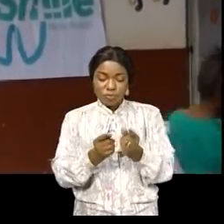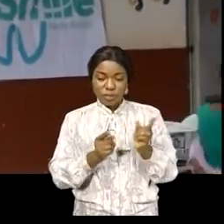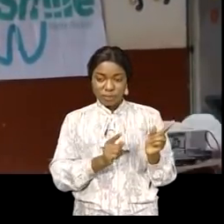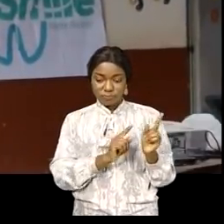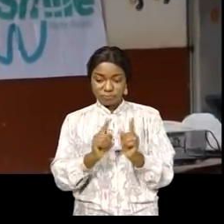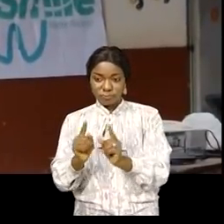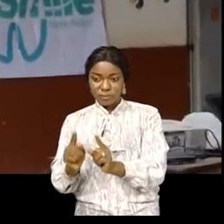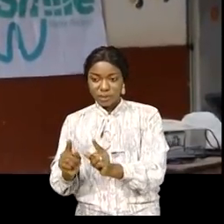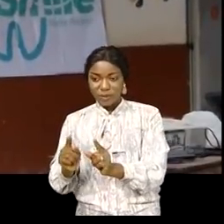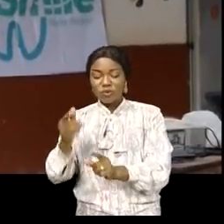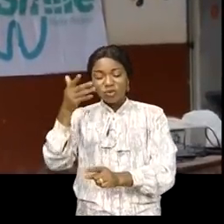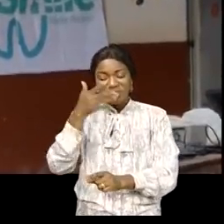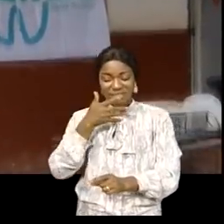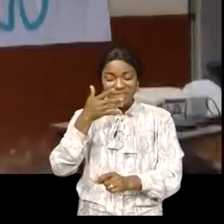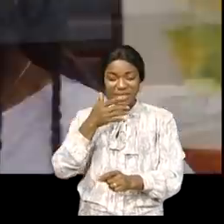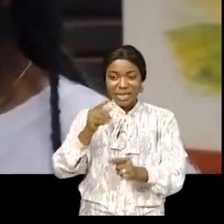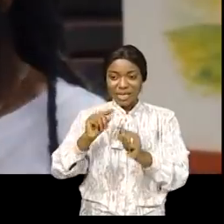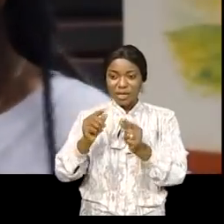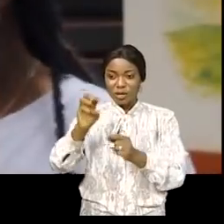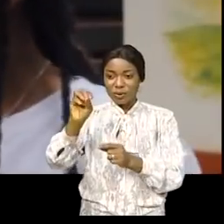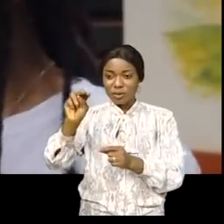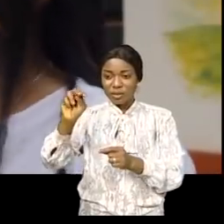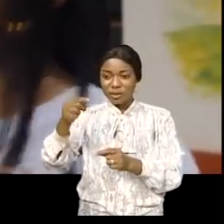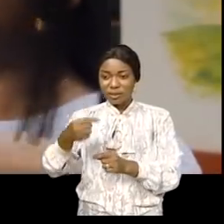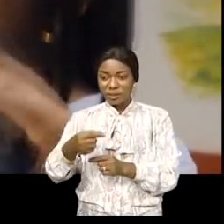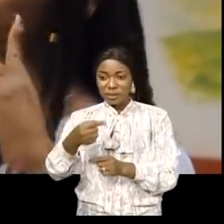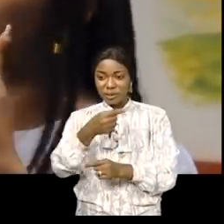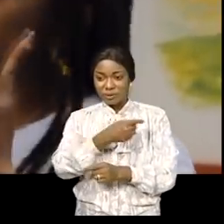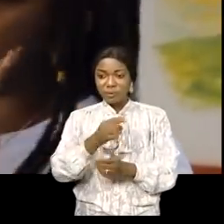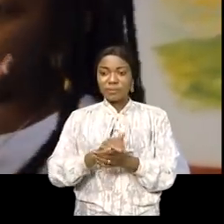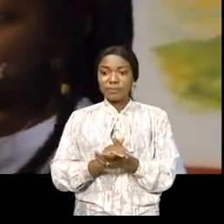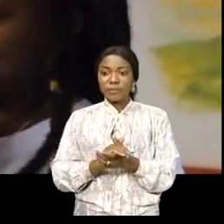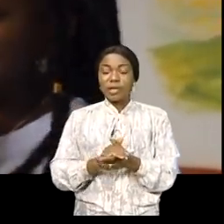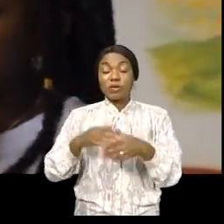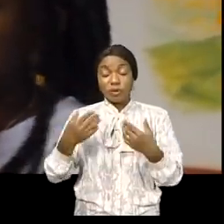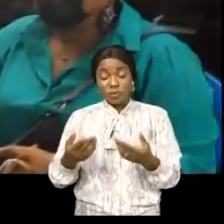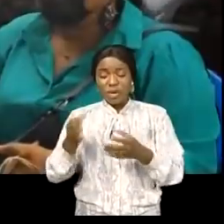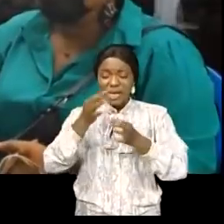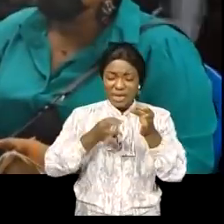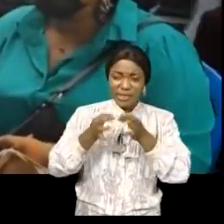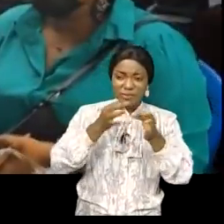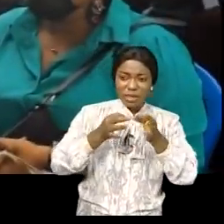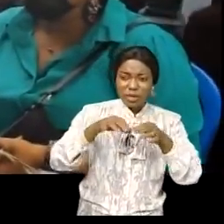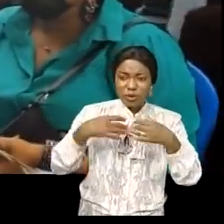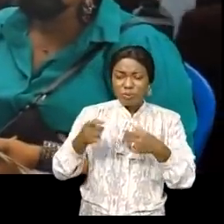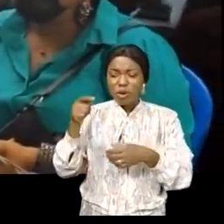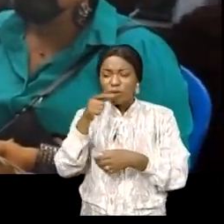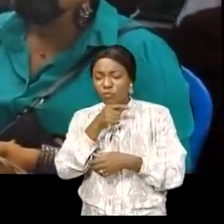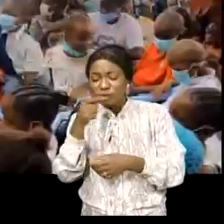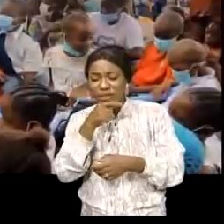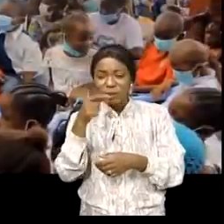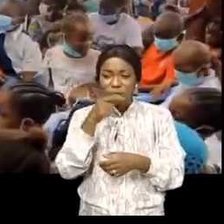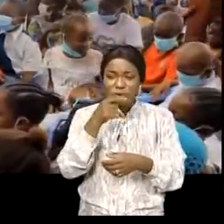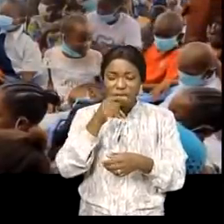Sephora Sourire, représentée par Sephora Moussengi et Massango. Les techniques et matériels de brossage ont été présentés à